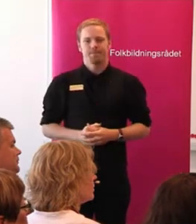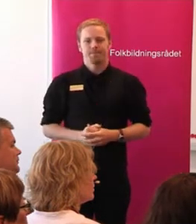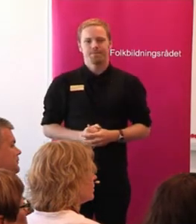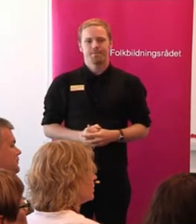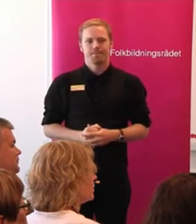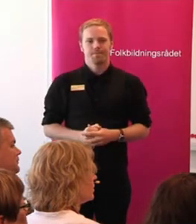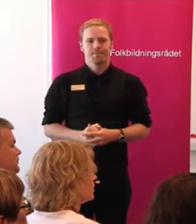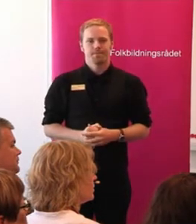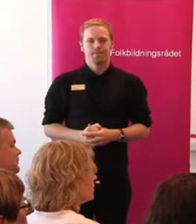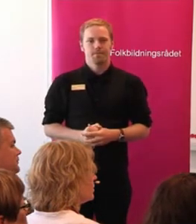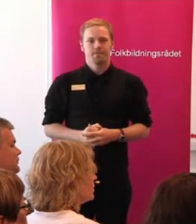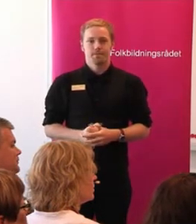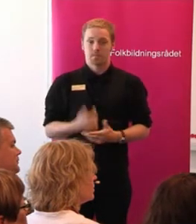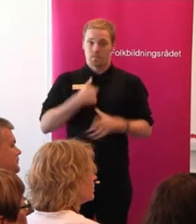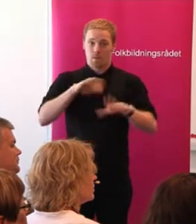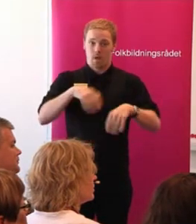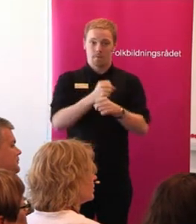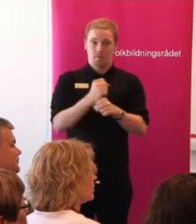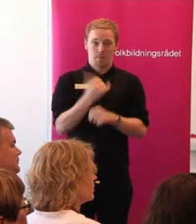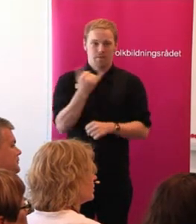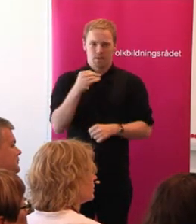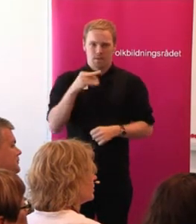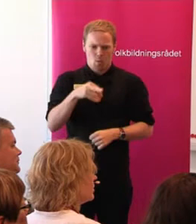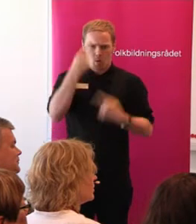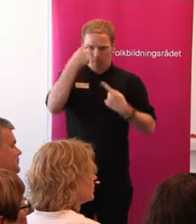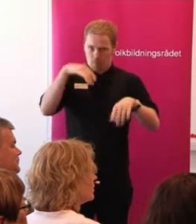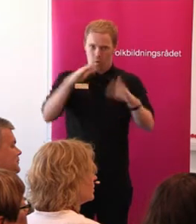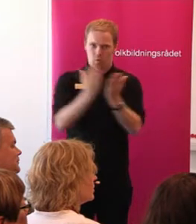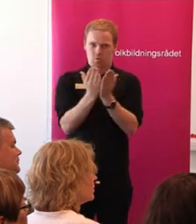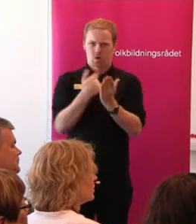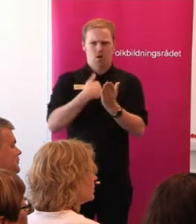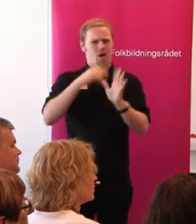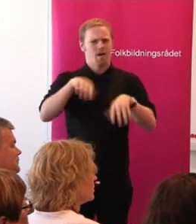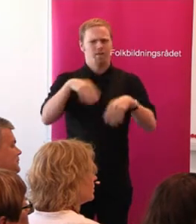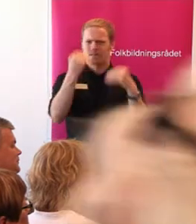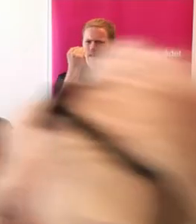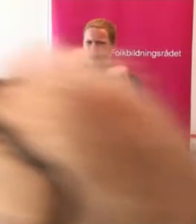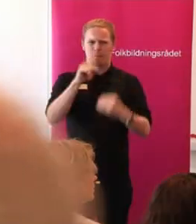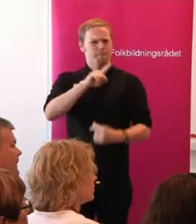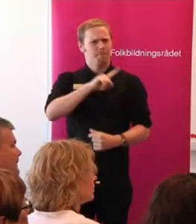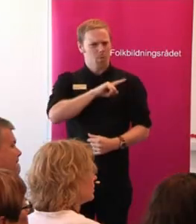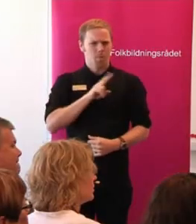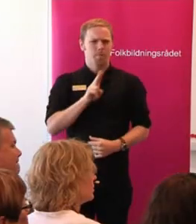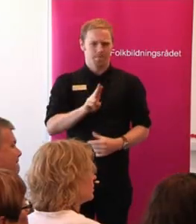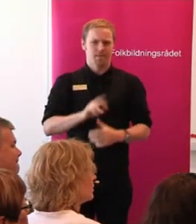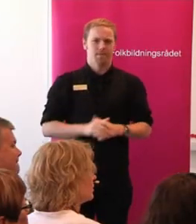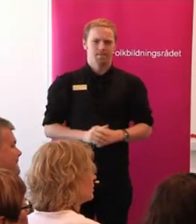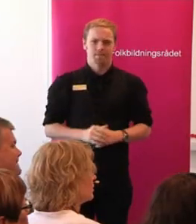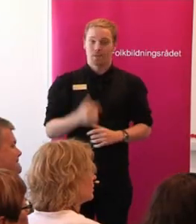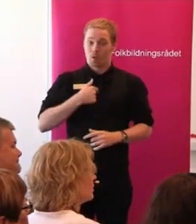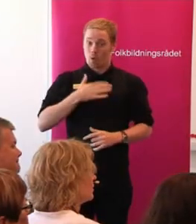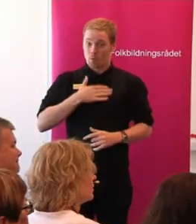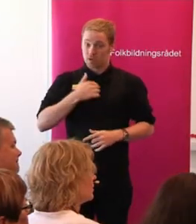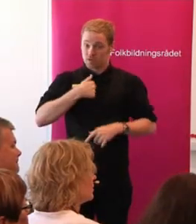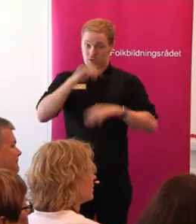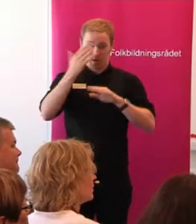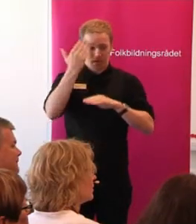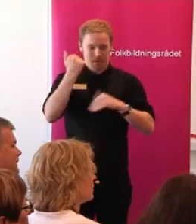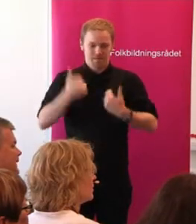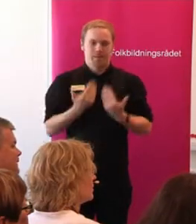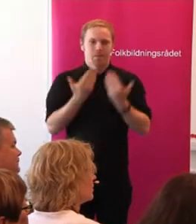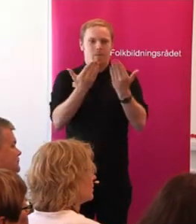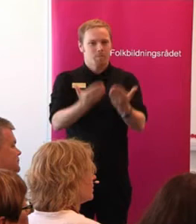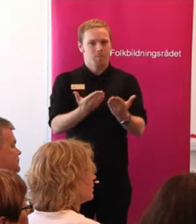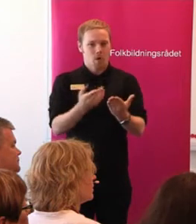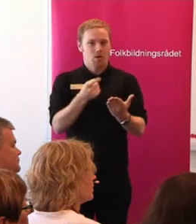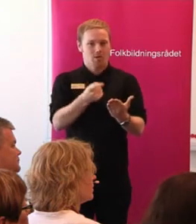Jag har under mina 10 år på folkhögskolan fått lära mig otroligt mycket. Jag hoppas att jag har lämnat tillbaka lite grann av den